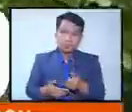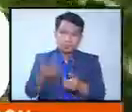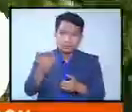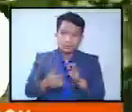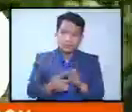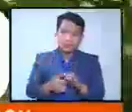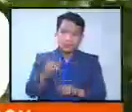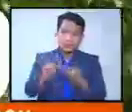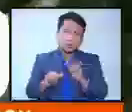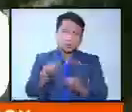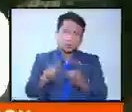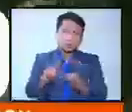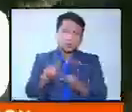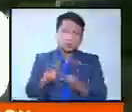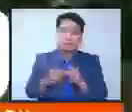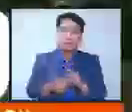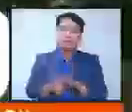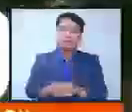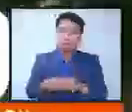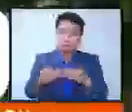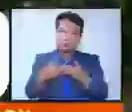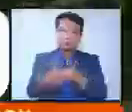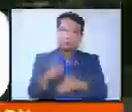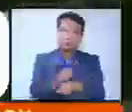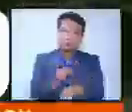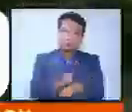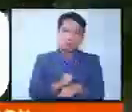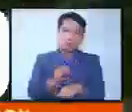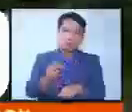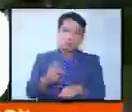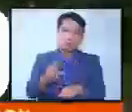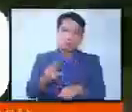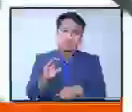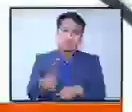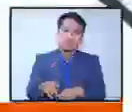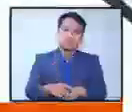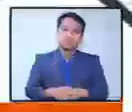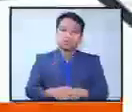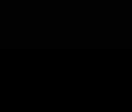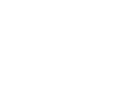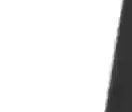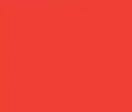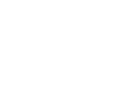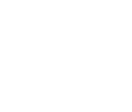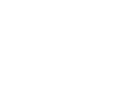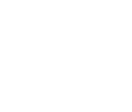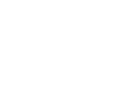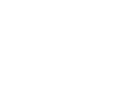kasi tapos ang kanilang assessment, pero tuloy-tuloy naman daw ang trabaho ng NGCP.